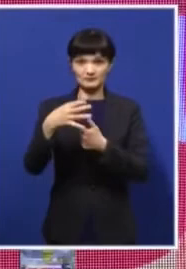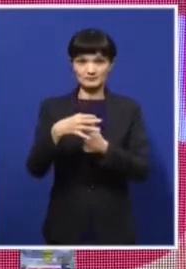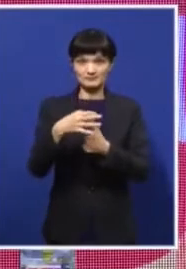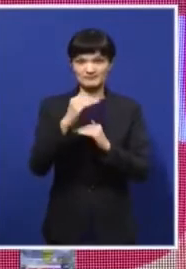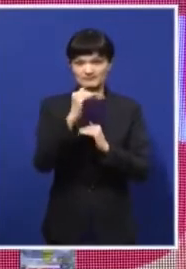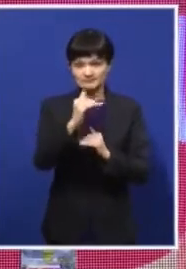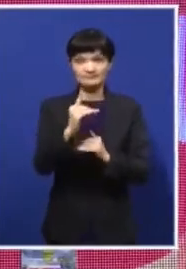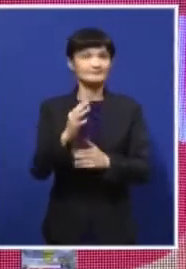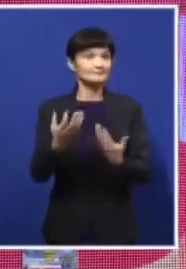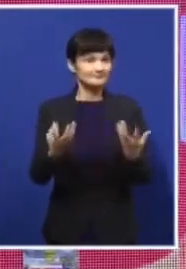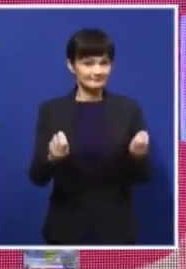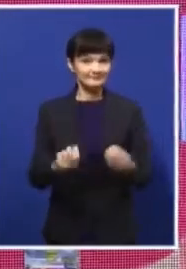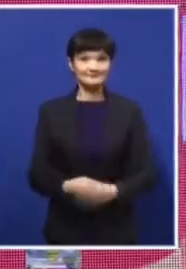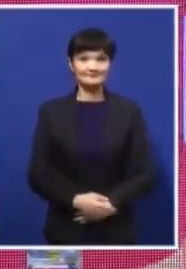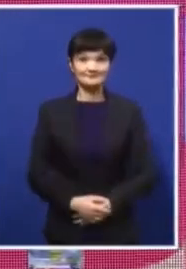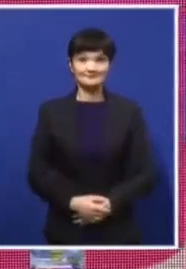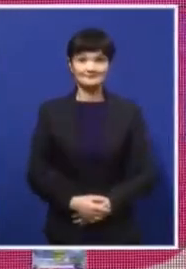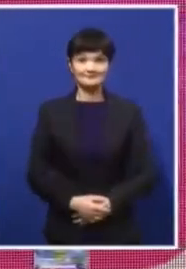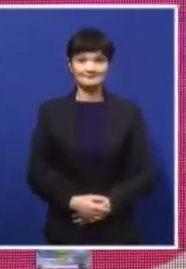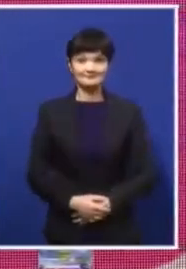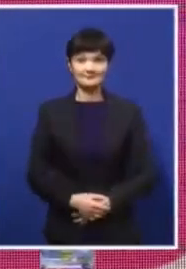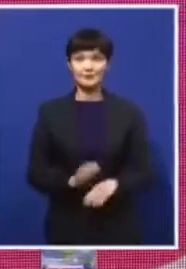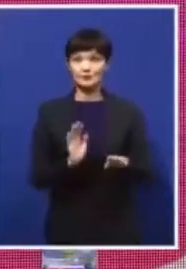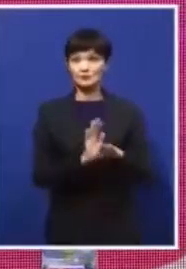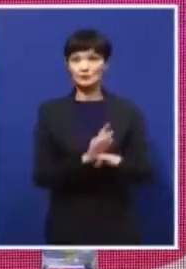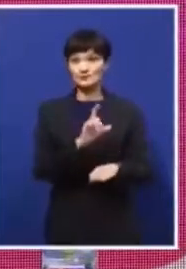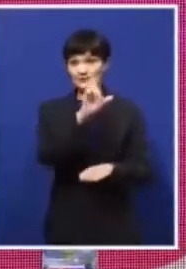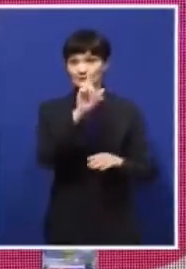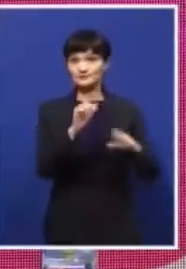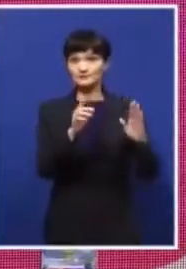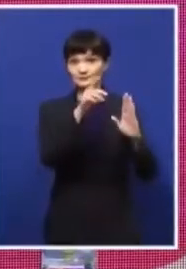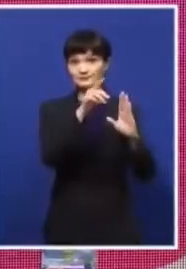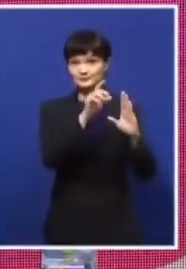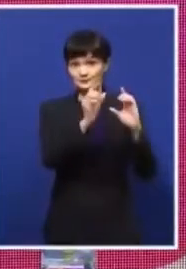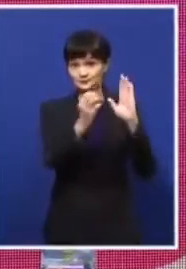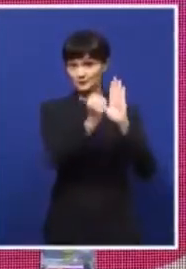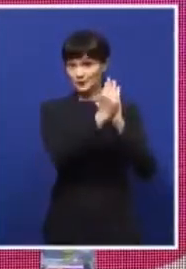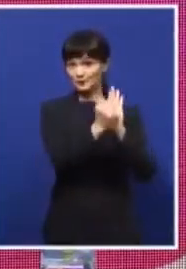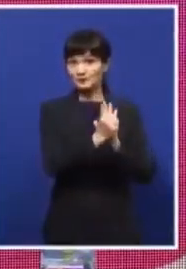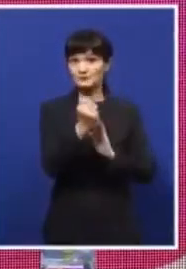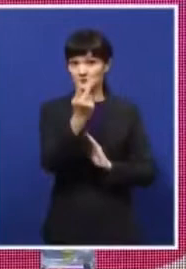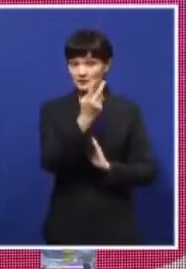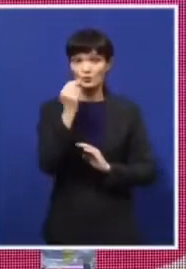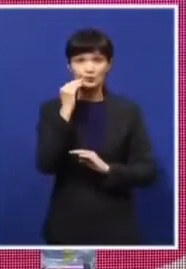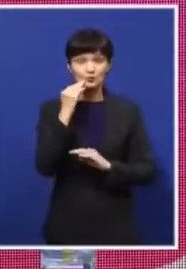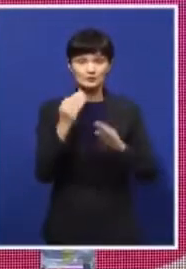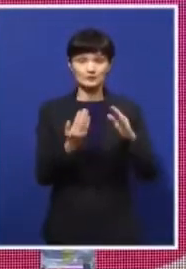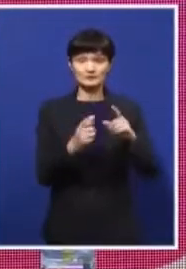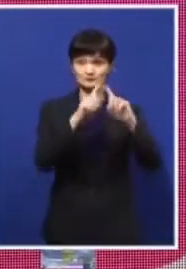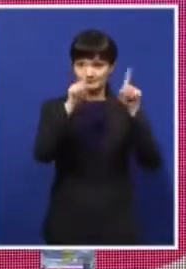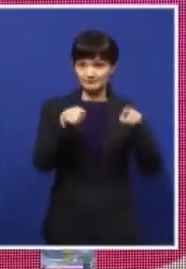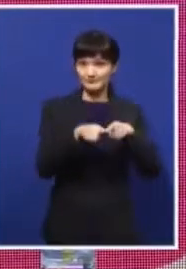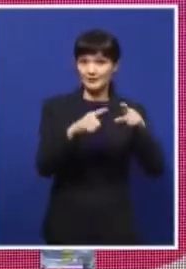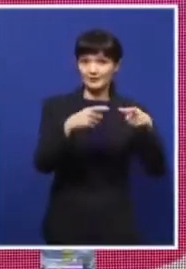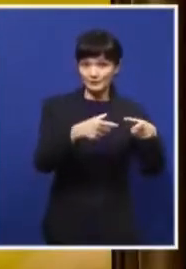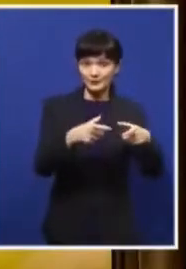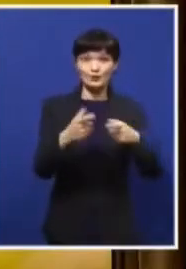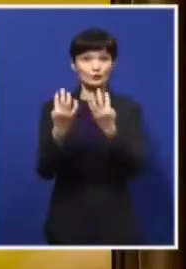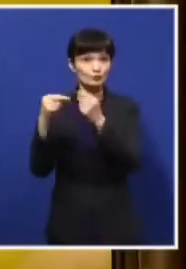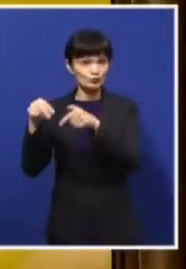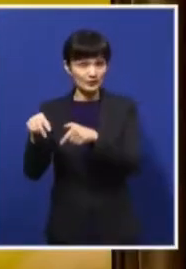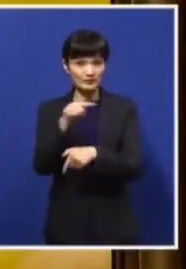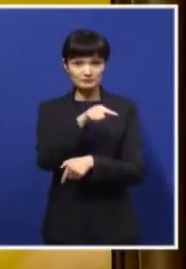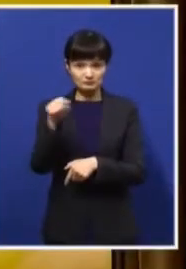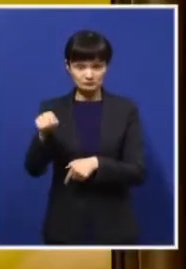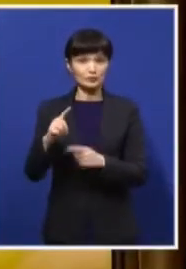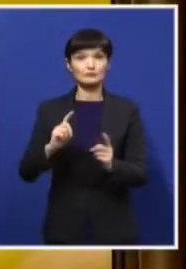以在这边我们看到就是左上角是两个图示都有，就是不管你是纸本还是数位，只要你有资格拿五